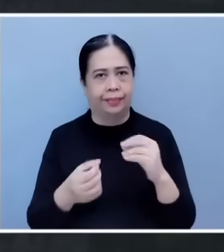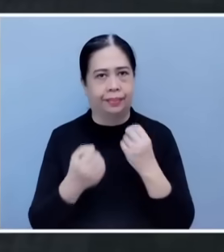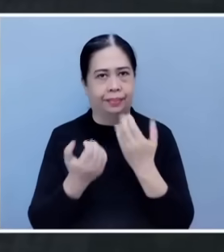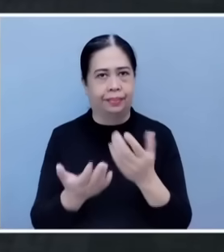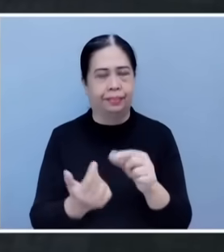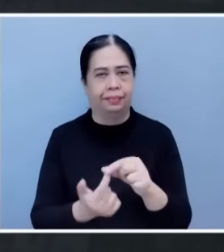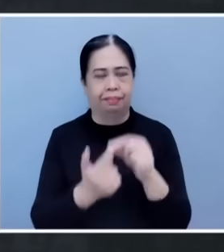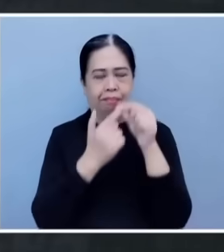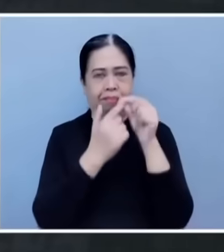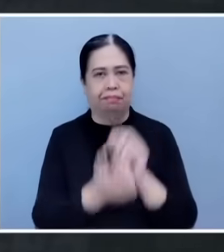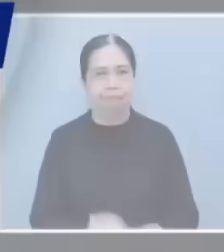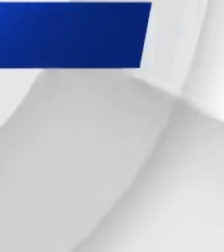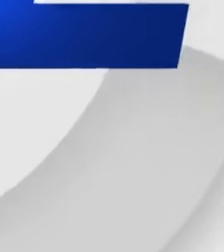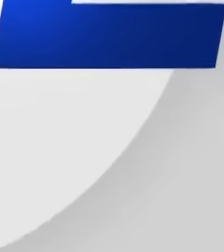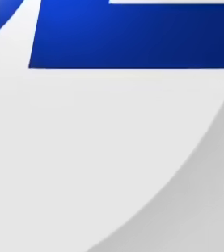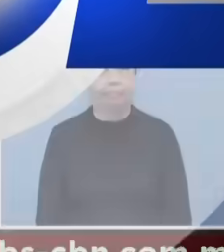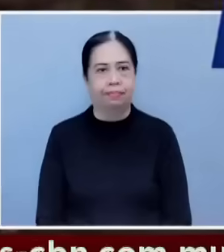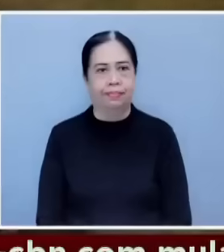Special.